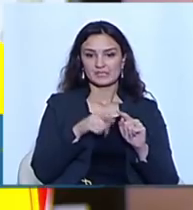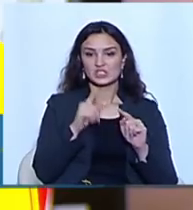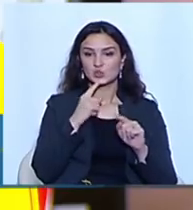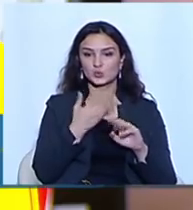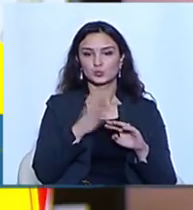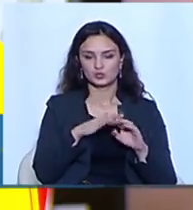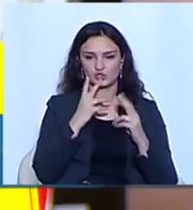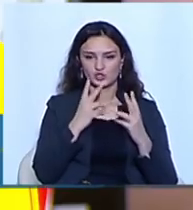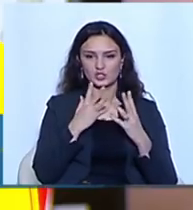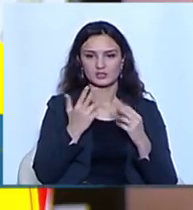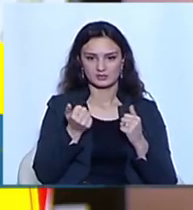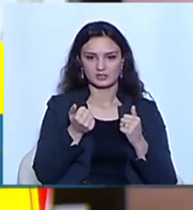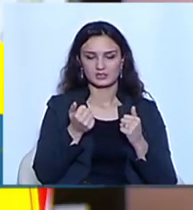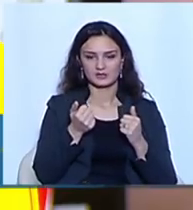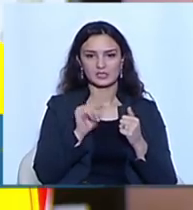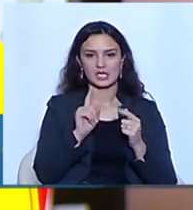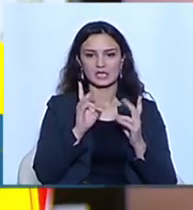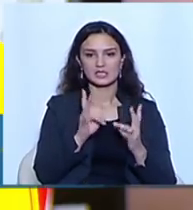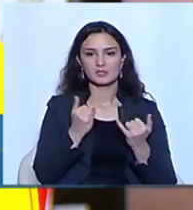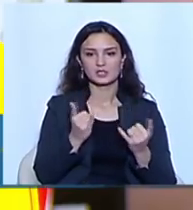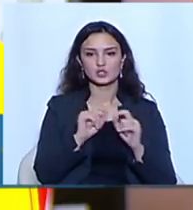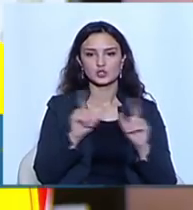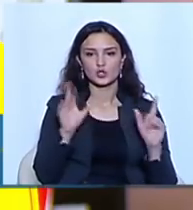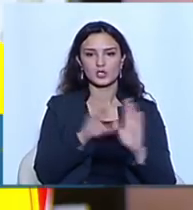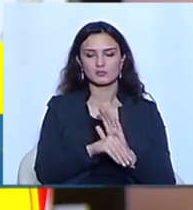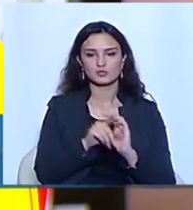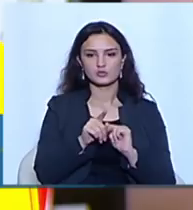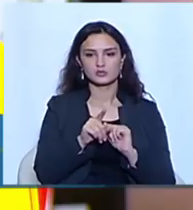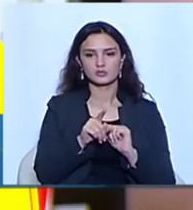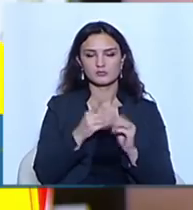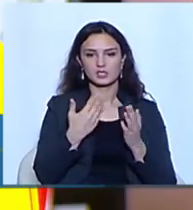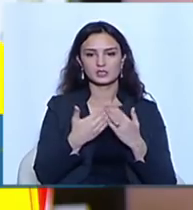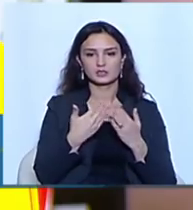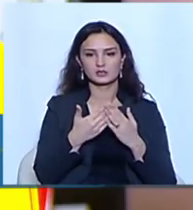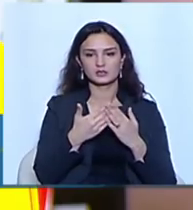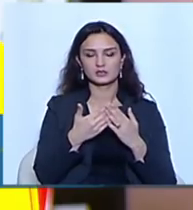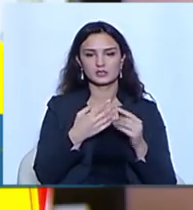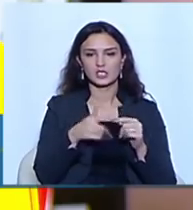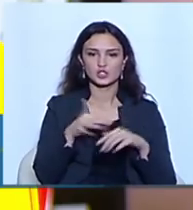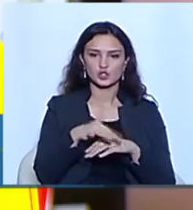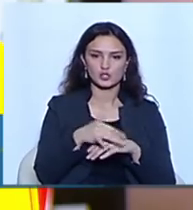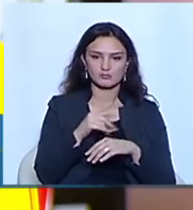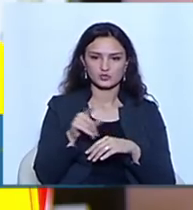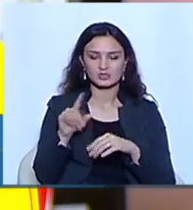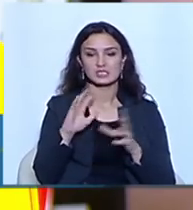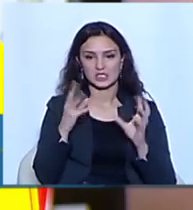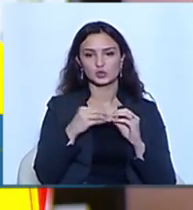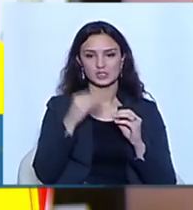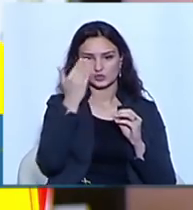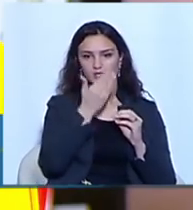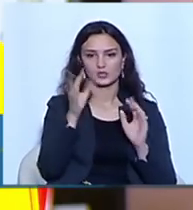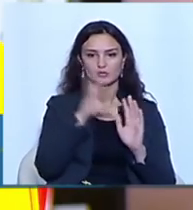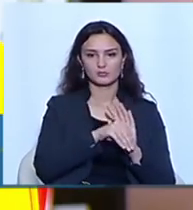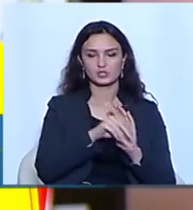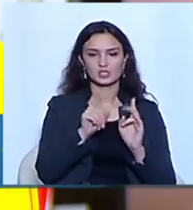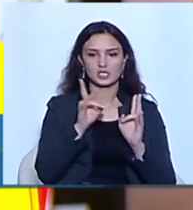სირთულე ჩანს კიდეც, ხო? ჩვენ რა ხდება დღეს სკოლებში და დაუშვათ ეზოებშიც და ზოგადად